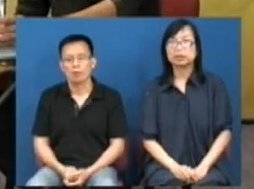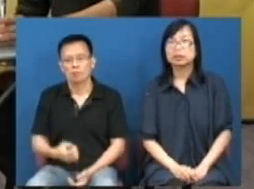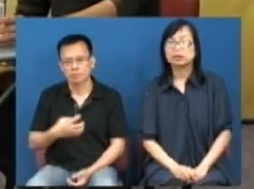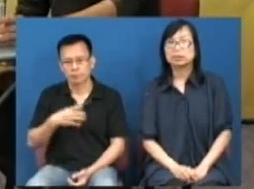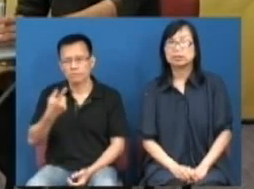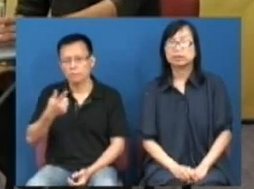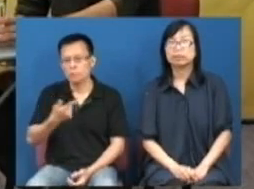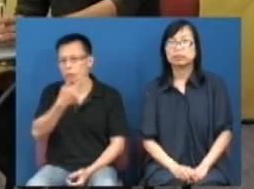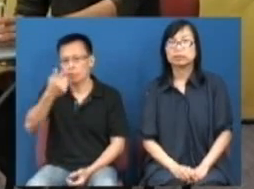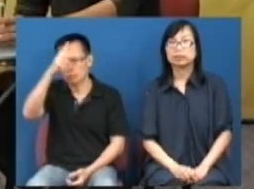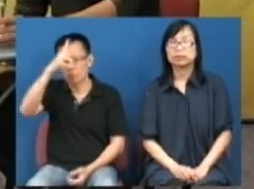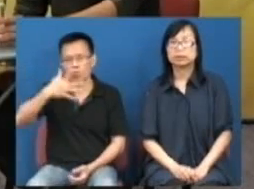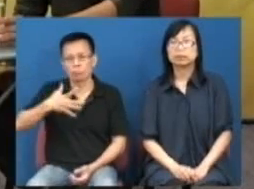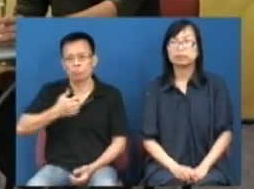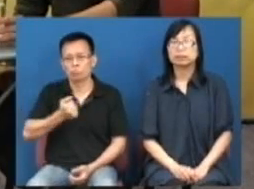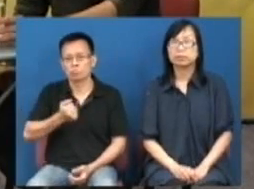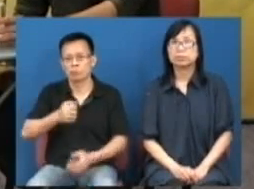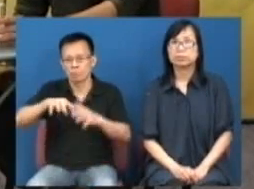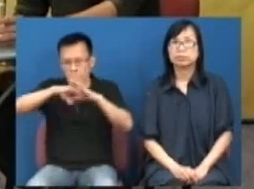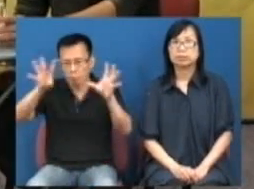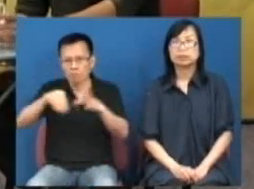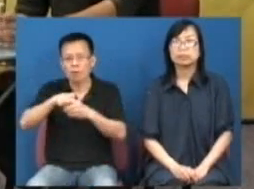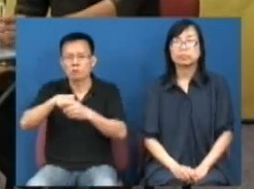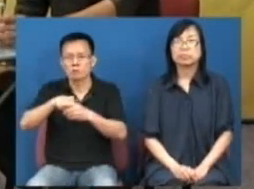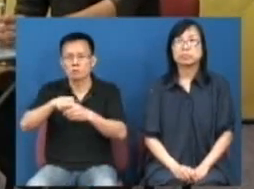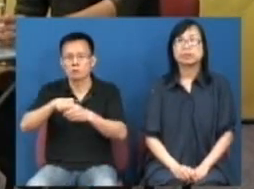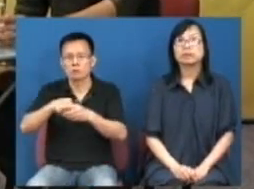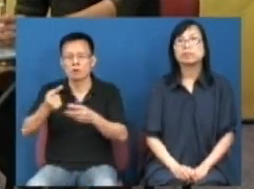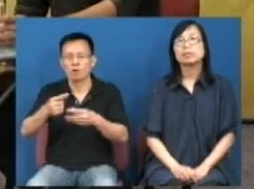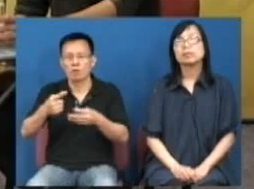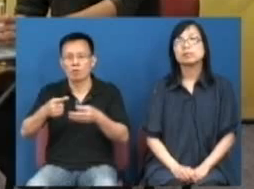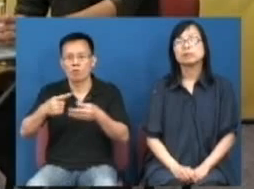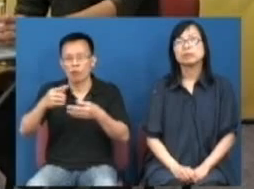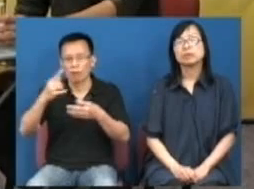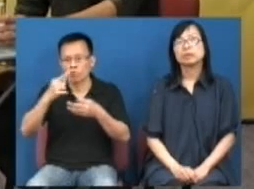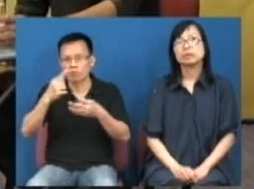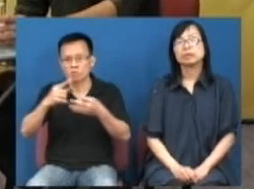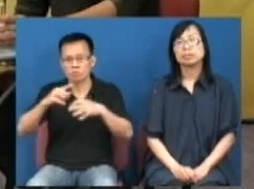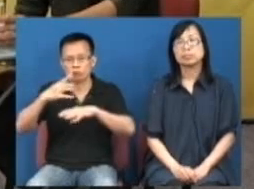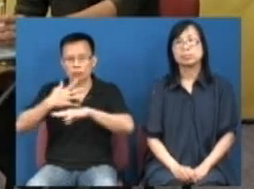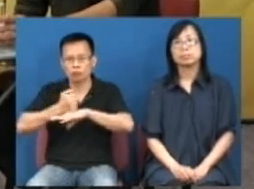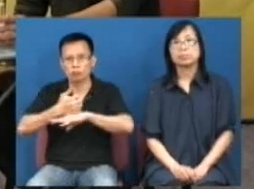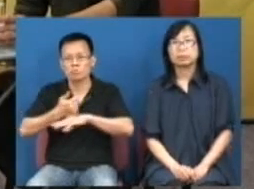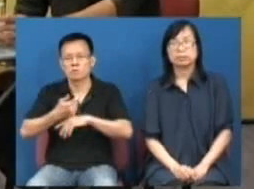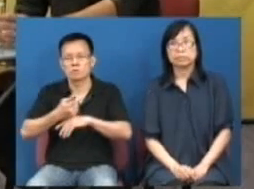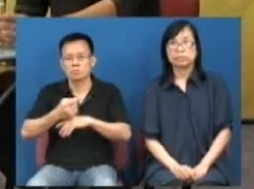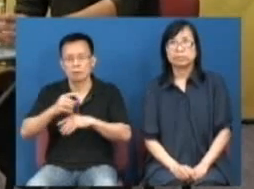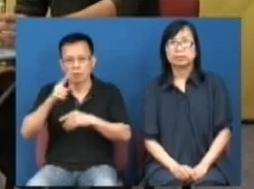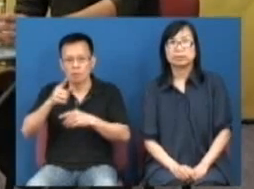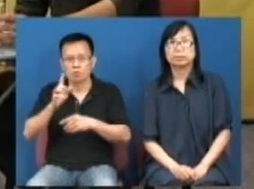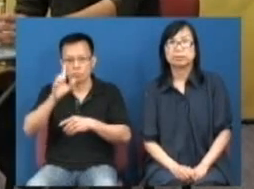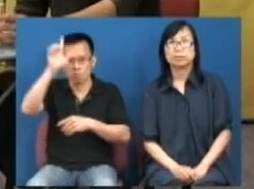有好多官員咧，包括呢位馮主席，唔該你咧就向一向我哋上一任